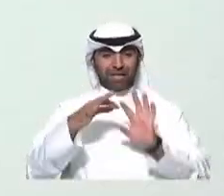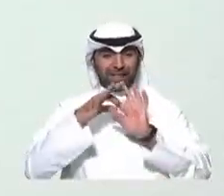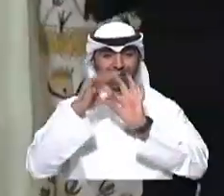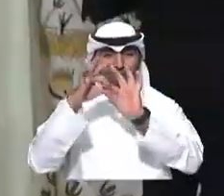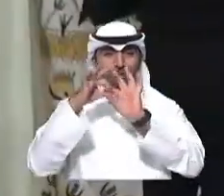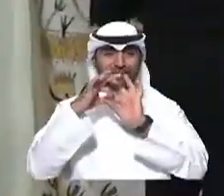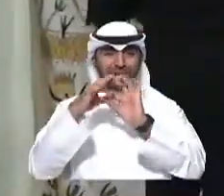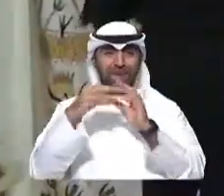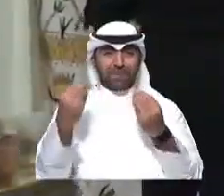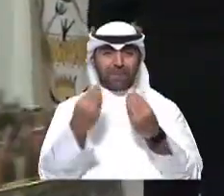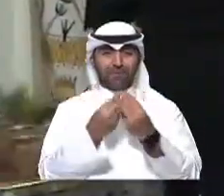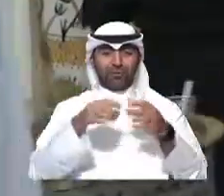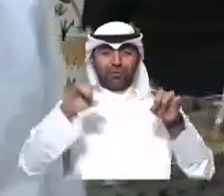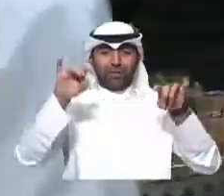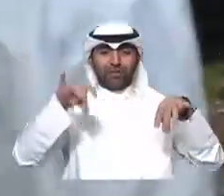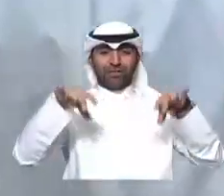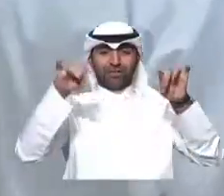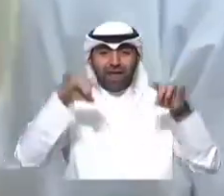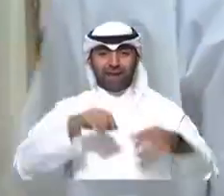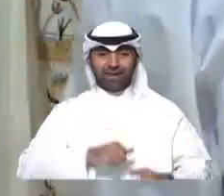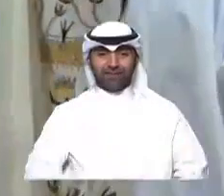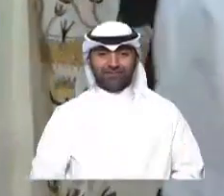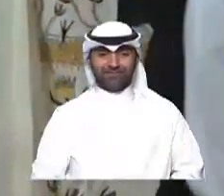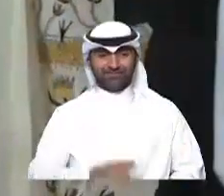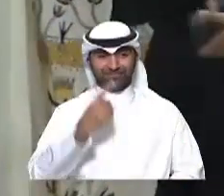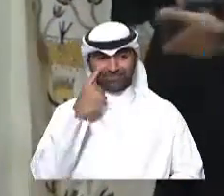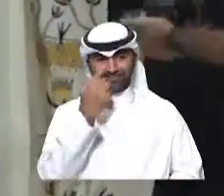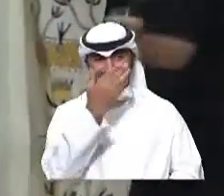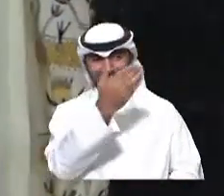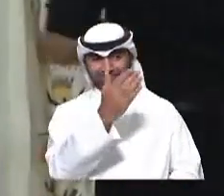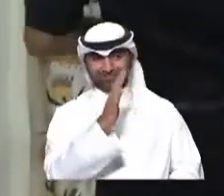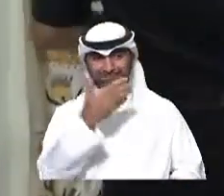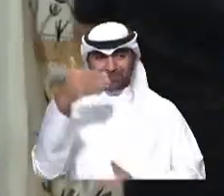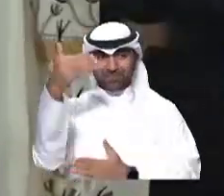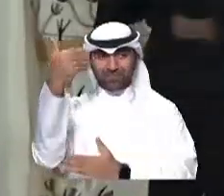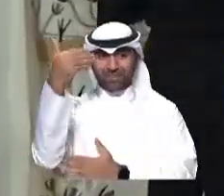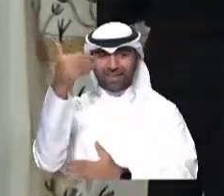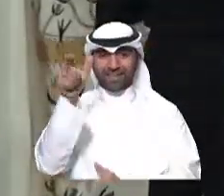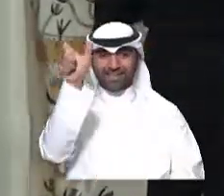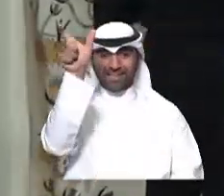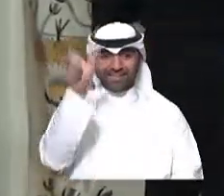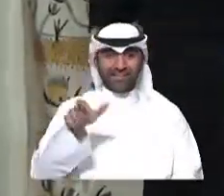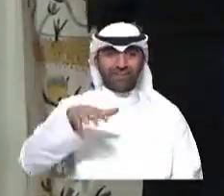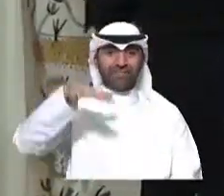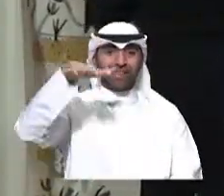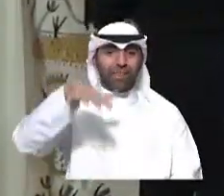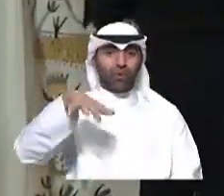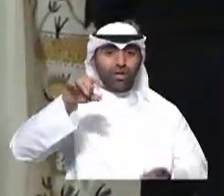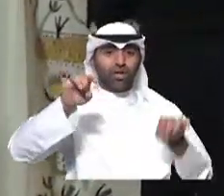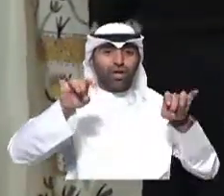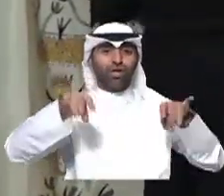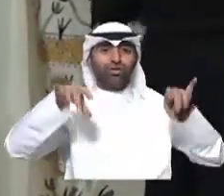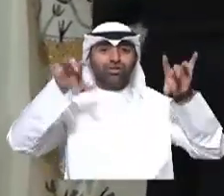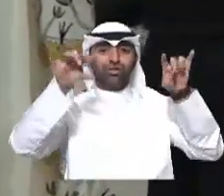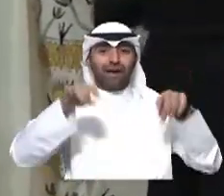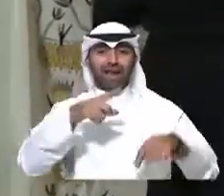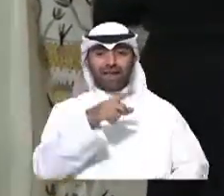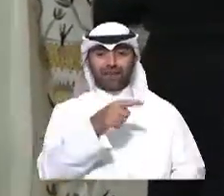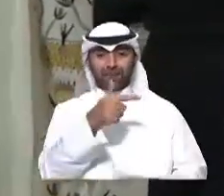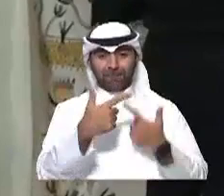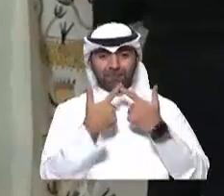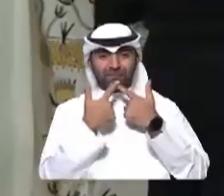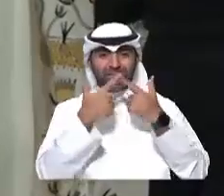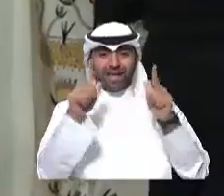متشابهة. نرحب بالتبادل الثقافي بين الكويت وأستراليا بما يعزز الدور